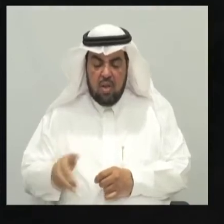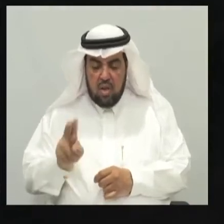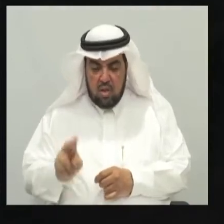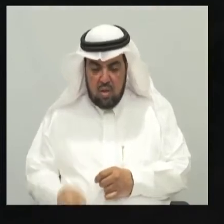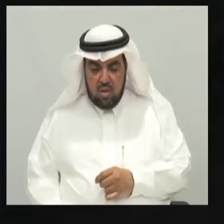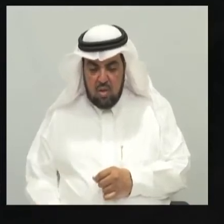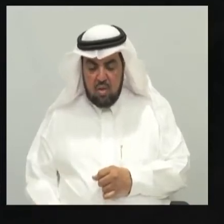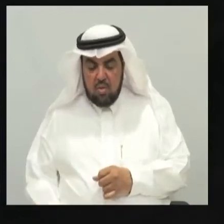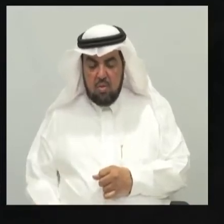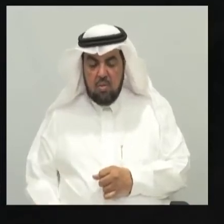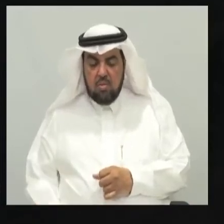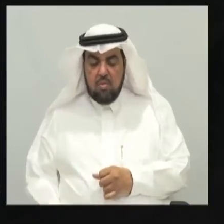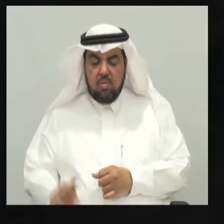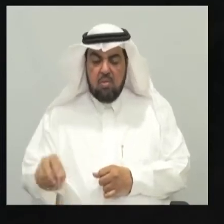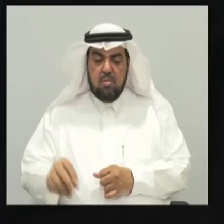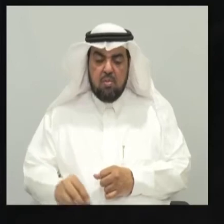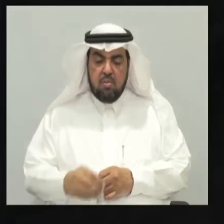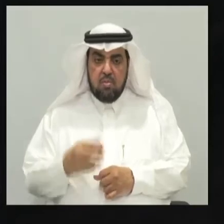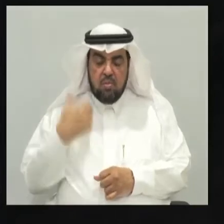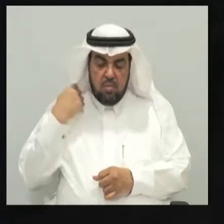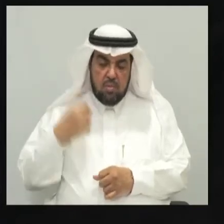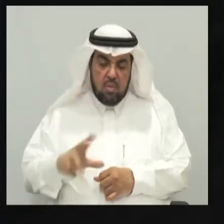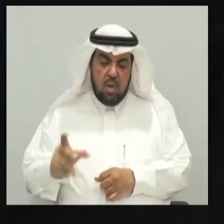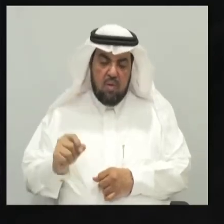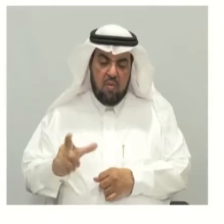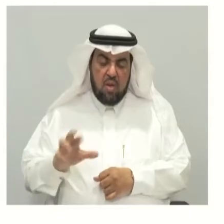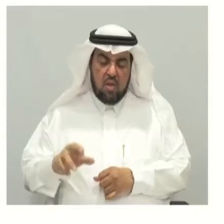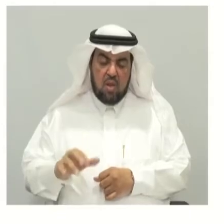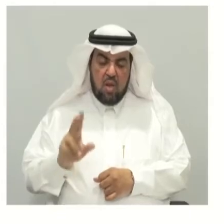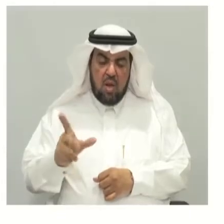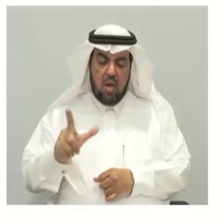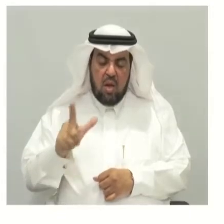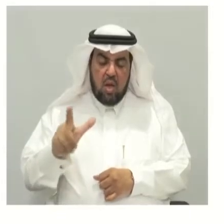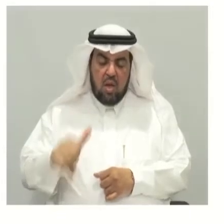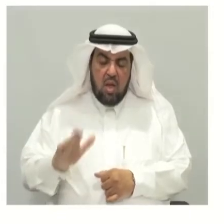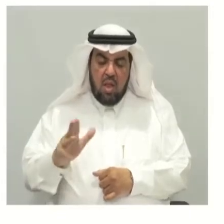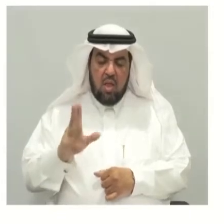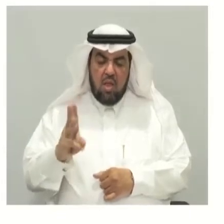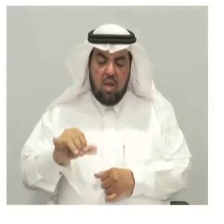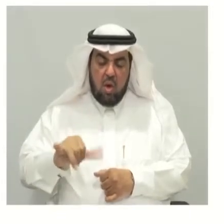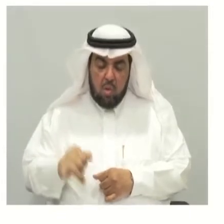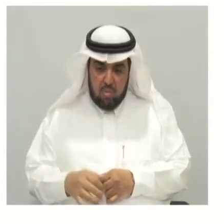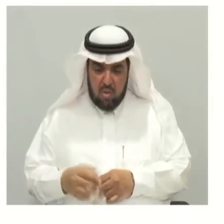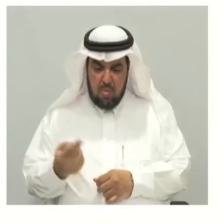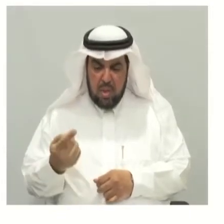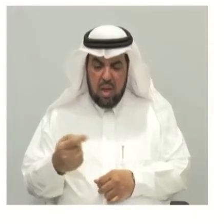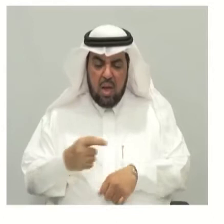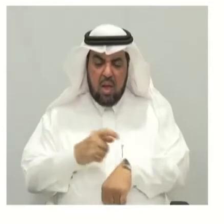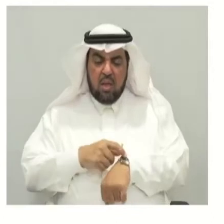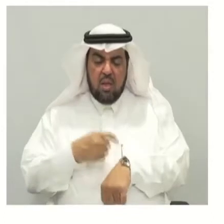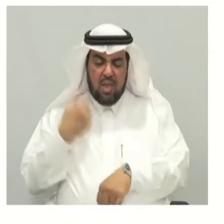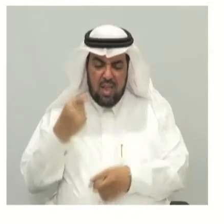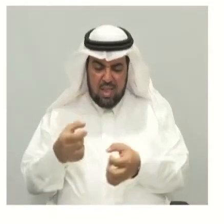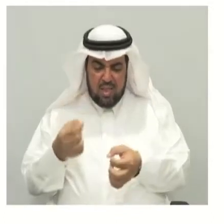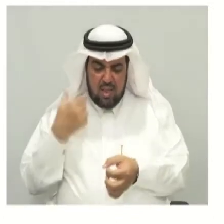فلزات. خلينا نشوف بعض العناصر الفلزية. ليثيوم، أين نجد الليثيوم؟ في بطاريات الساعة